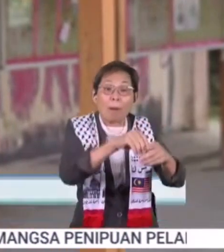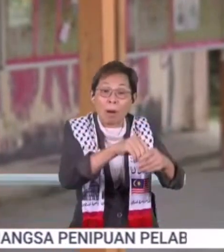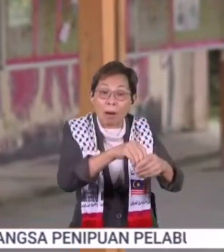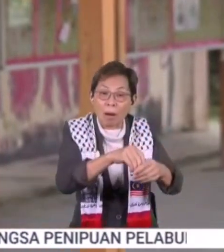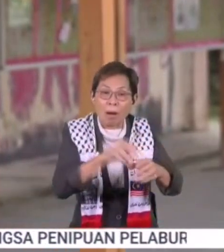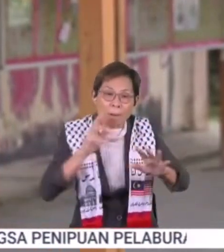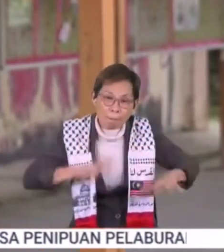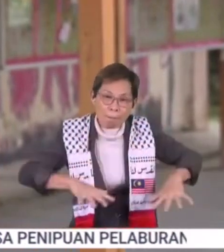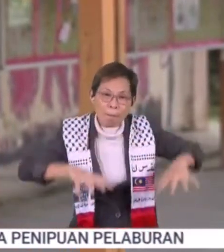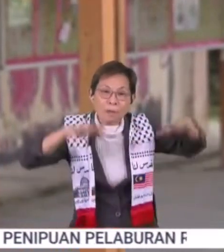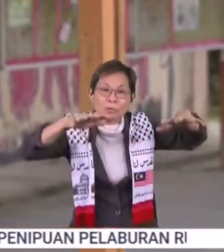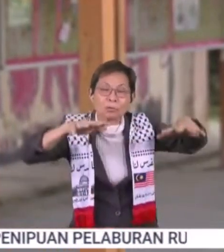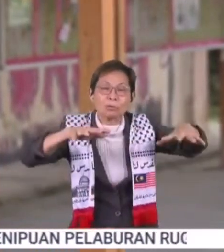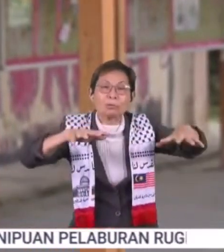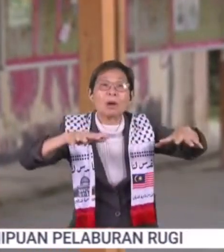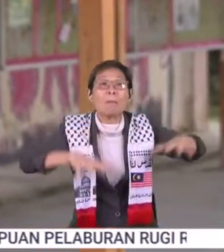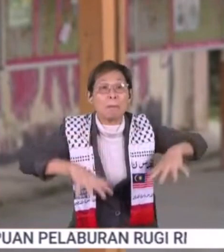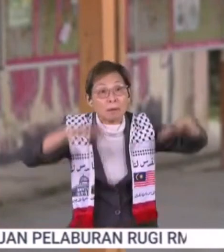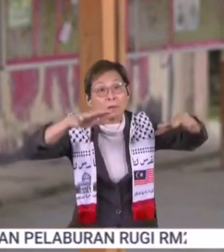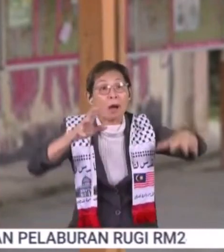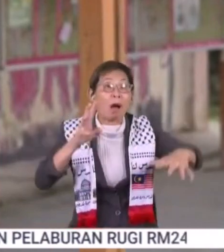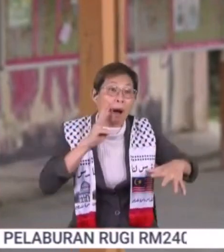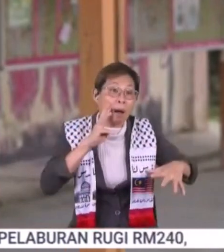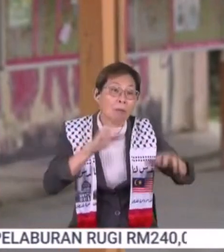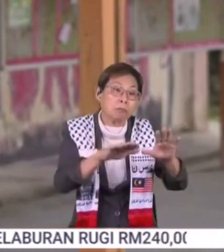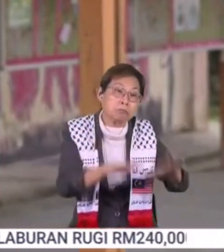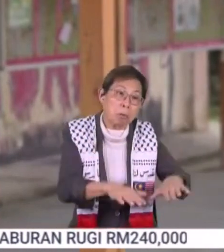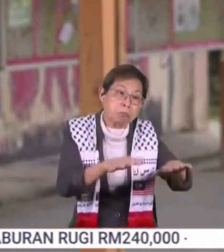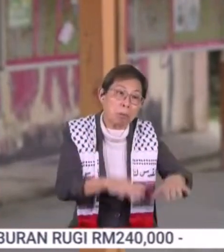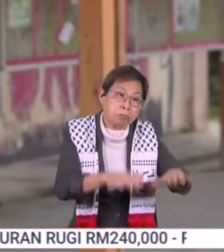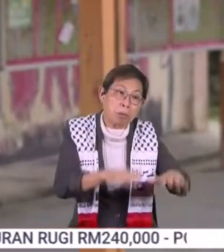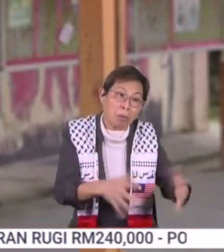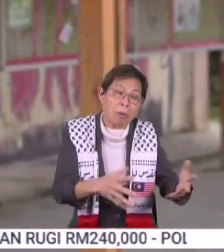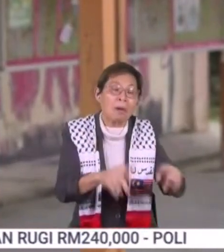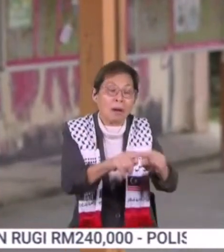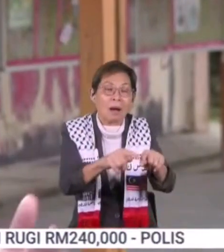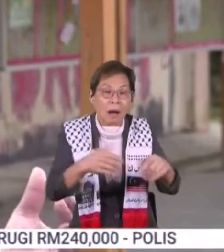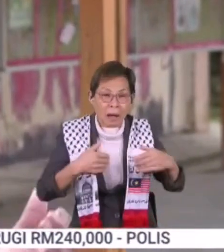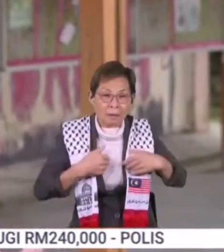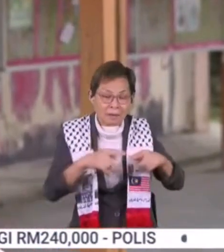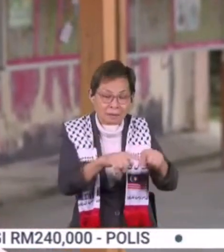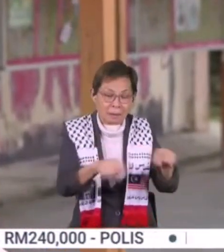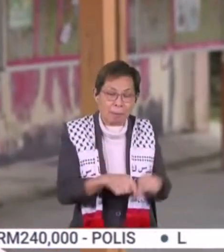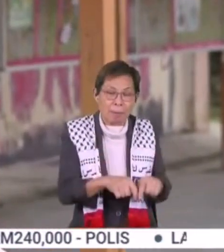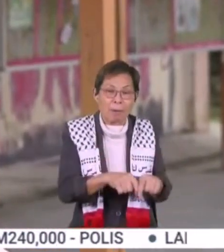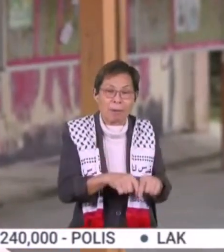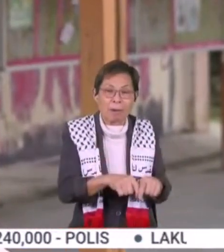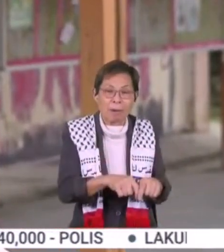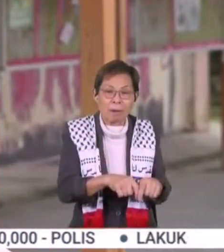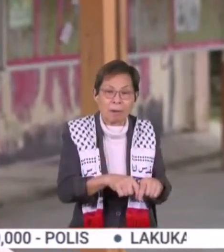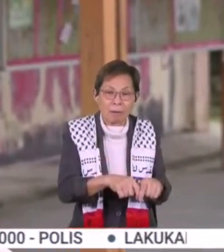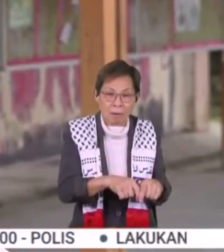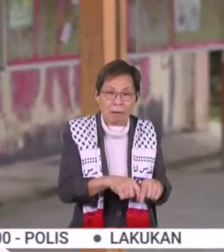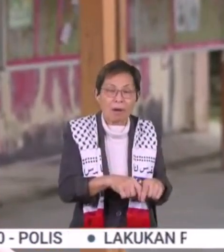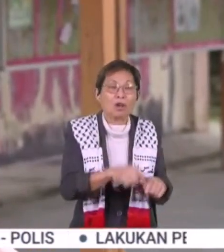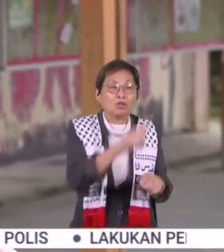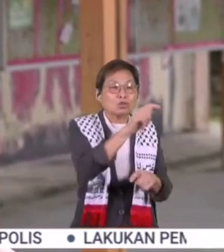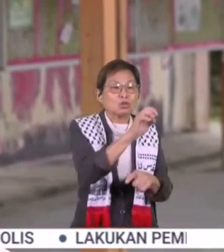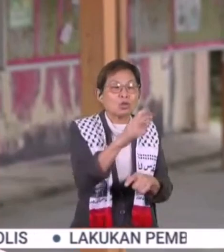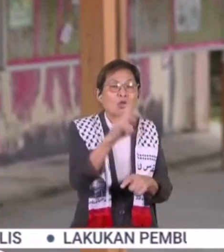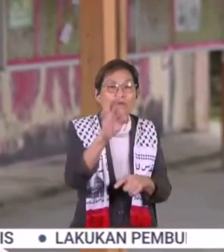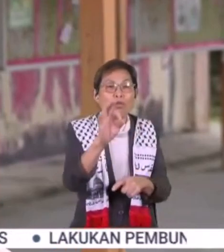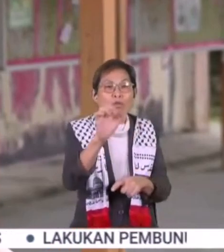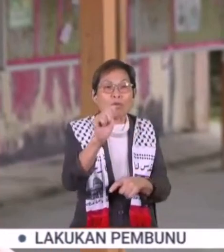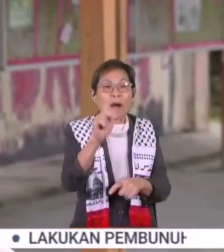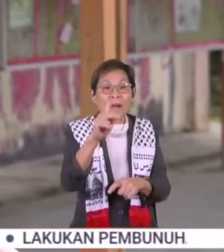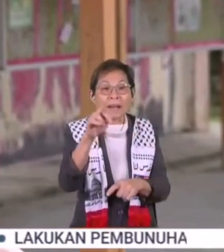juga banjir termenung yang terlibat yang ada di kawasan tok fakir dan juga pasir putih